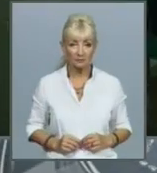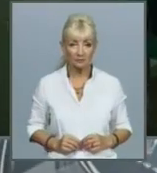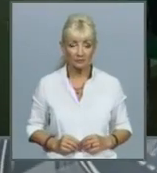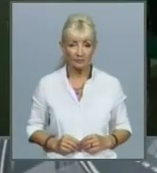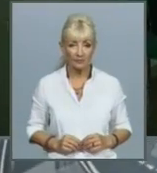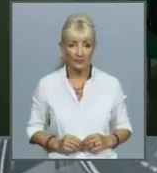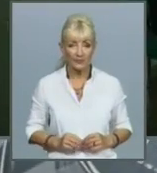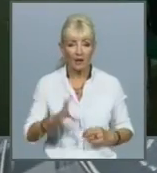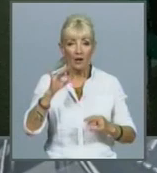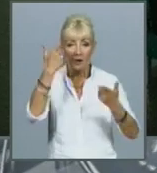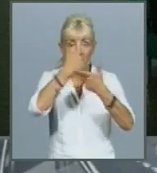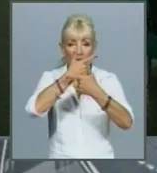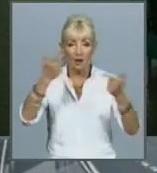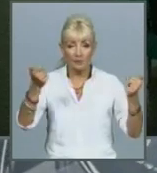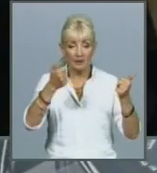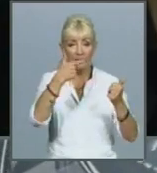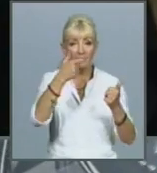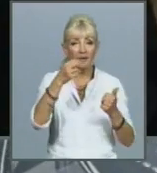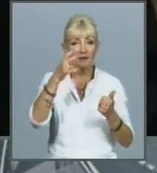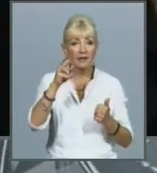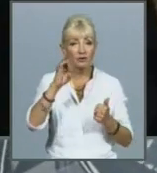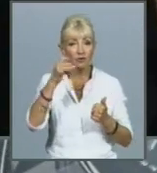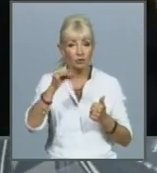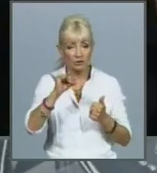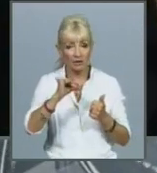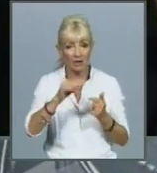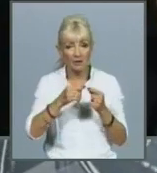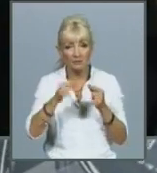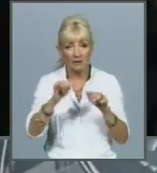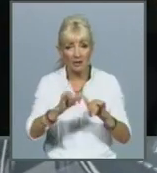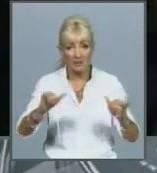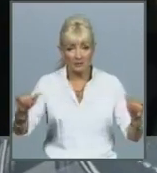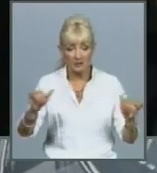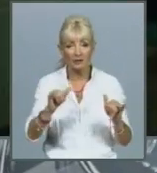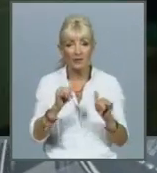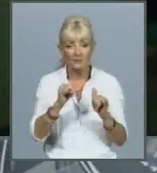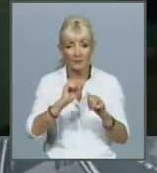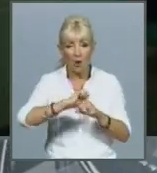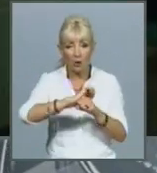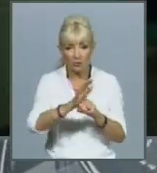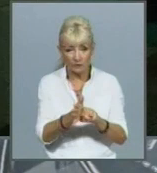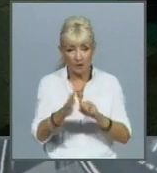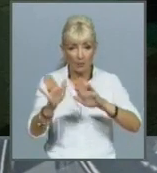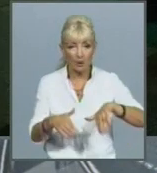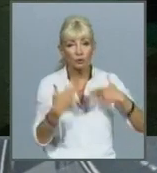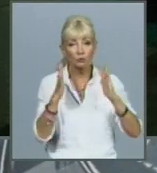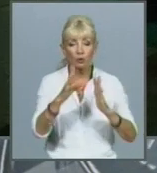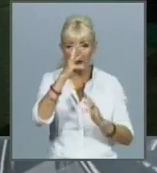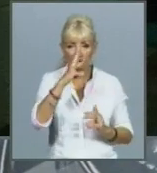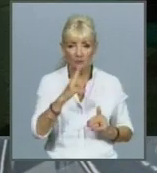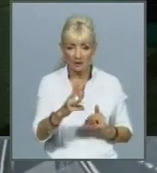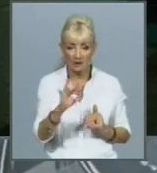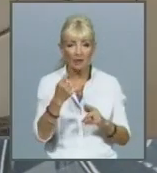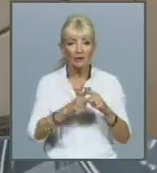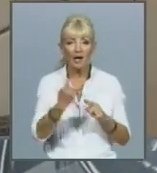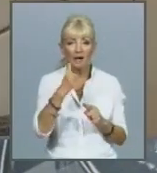Від оприлюднення генетичної послідовності коронавірусу до початку перших випробувань вакцин минуло лише 3 місяці. І це